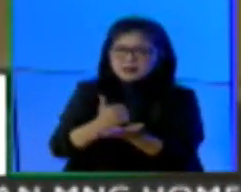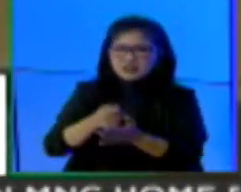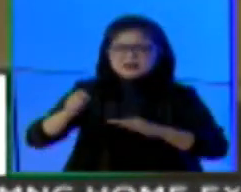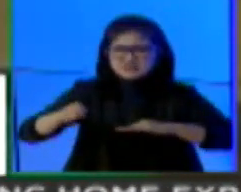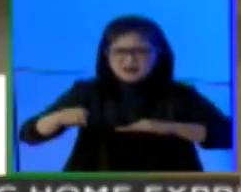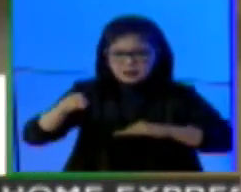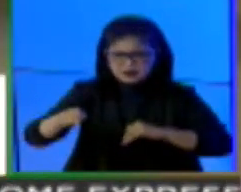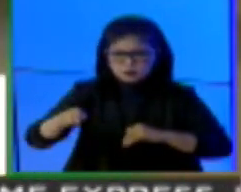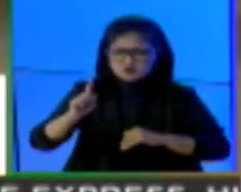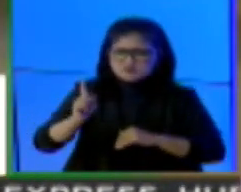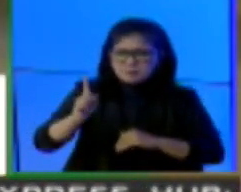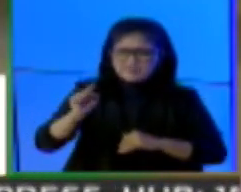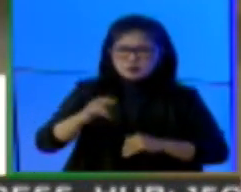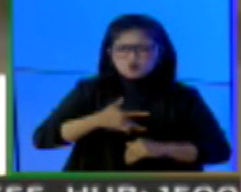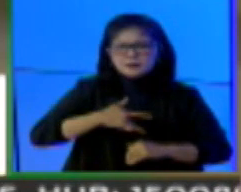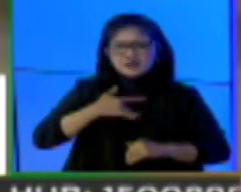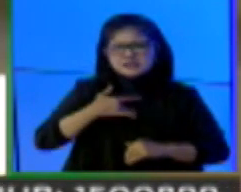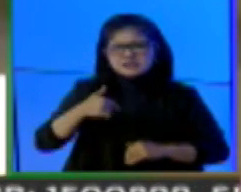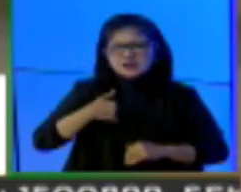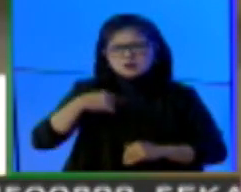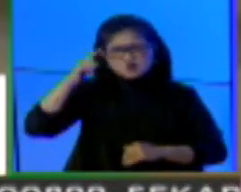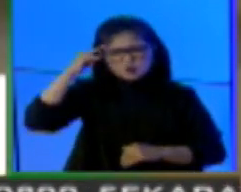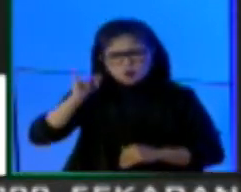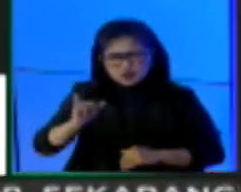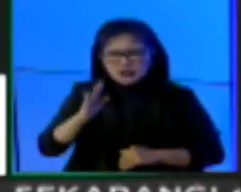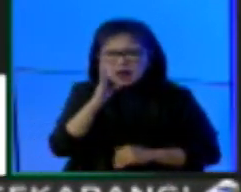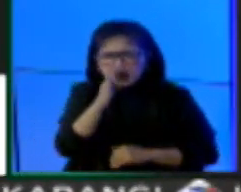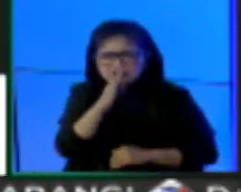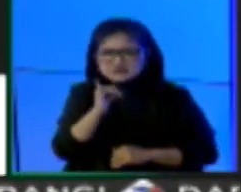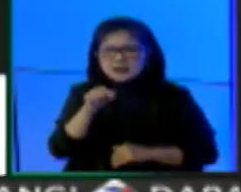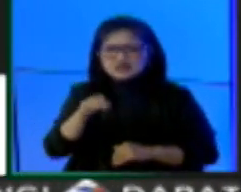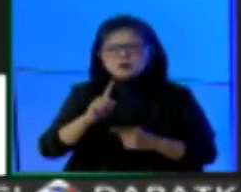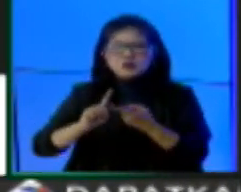perbuatan tersebut karena berada dalam posisi sulit dan alasan desakan pertemanan.